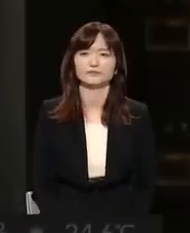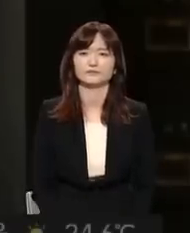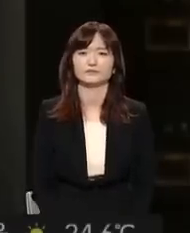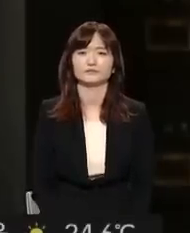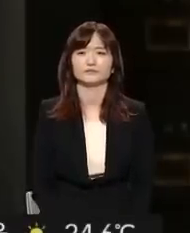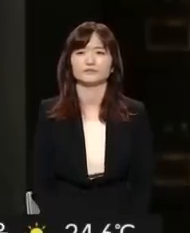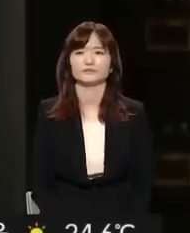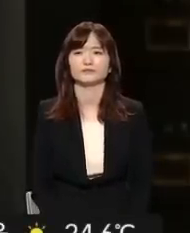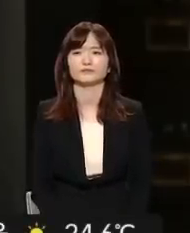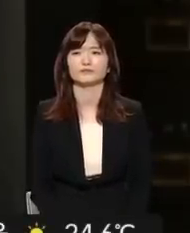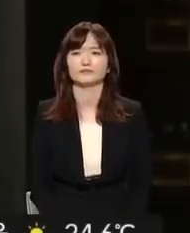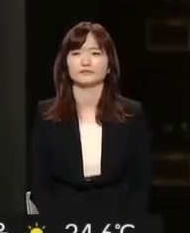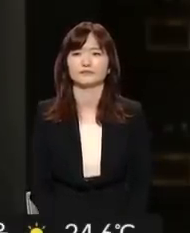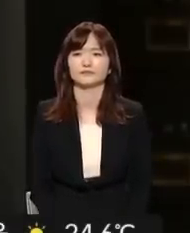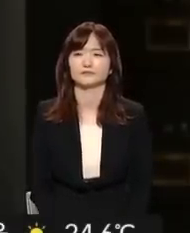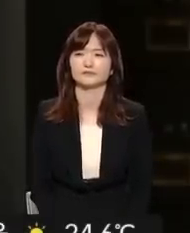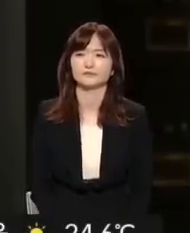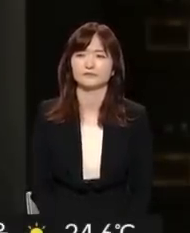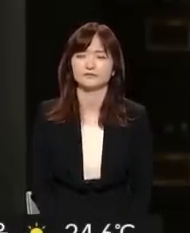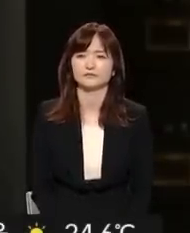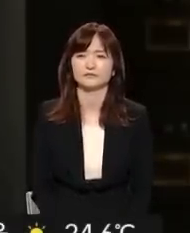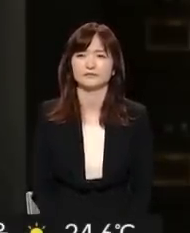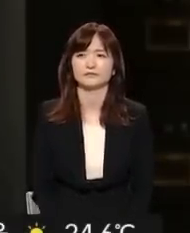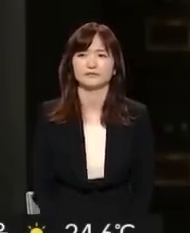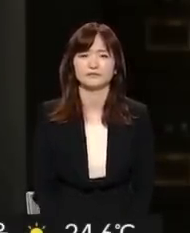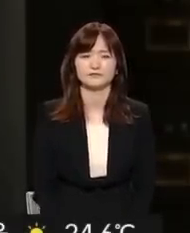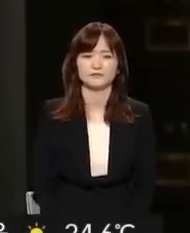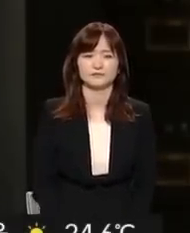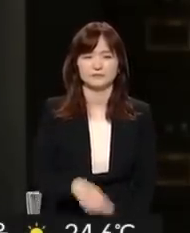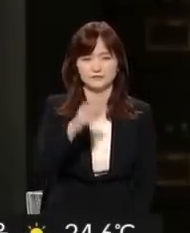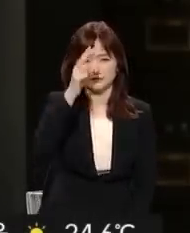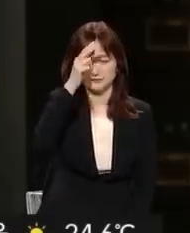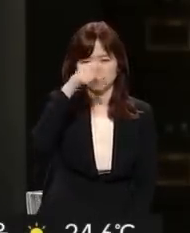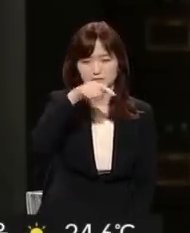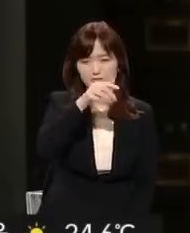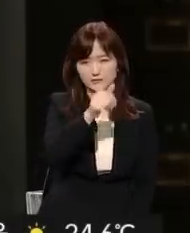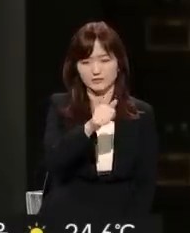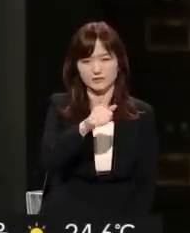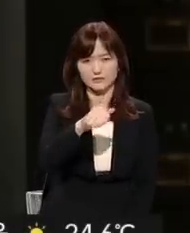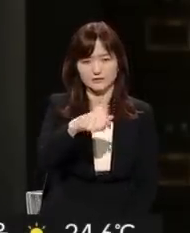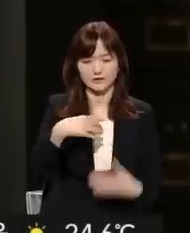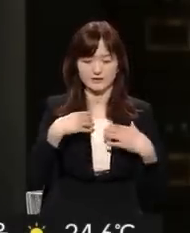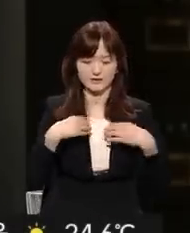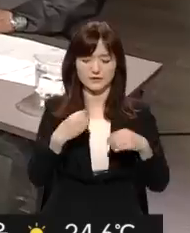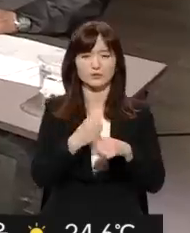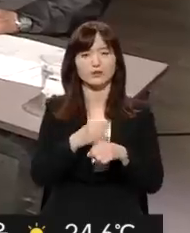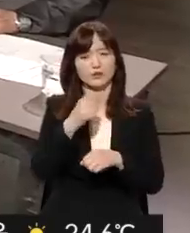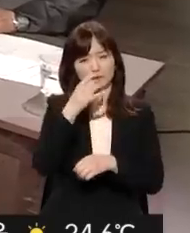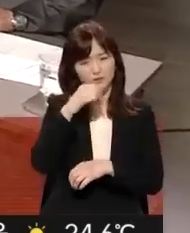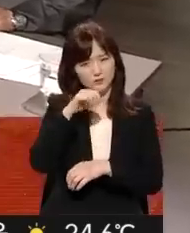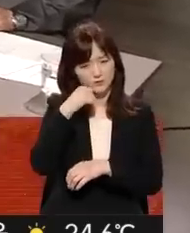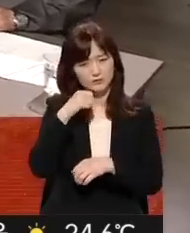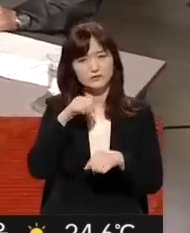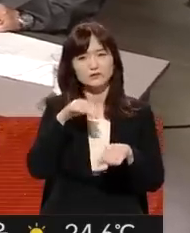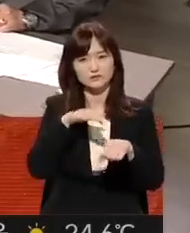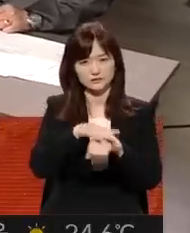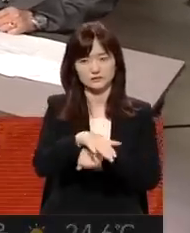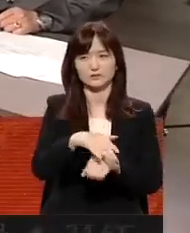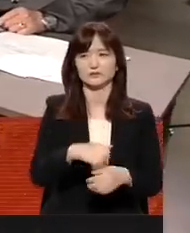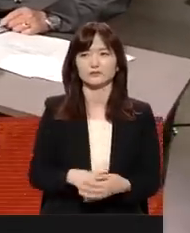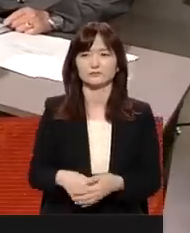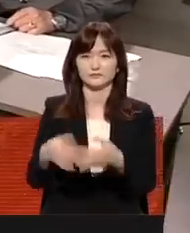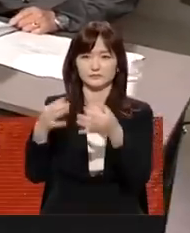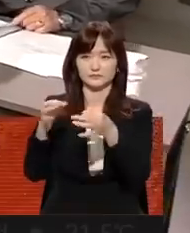약간 느그서장하고 사우나도 하고 밥도 먹고 약간 그런 느낌이잖아요. 사실 뭐 이 부분에 대해서는 아마 지금 김